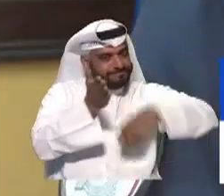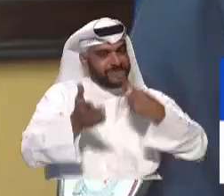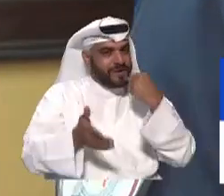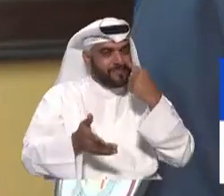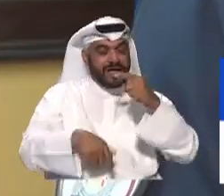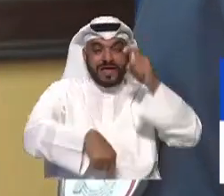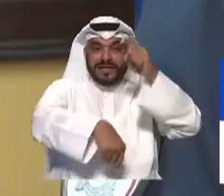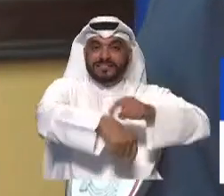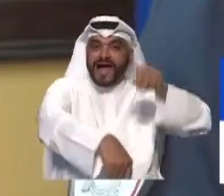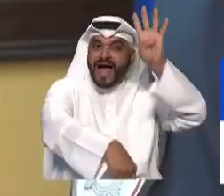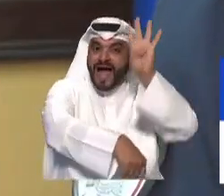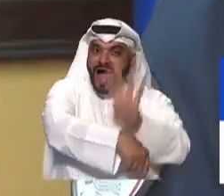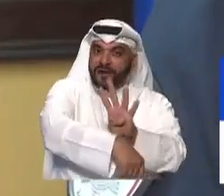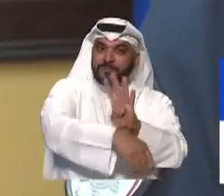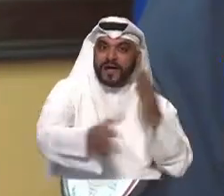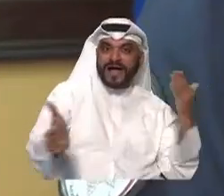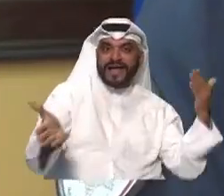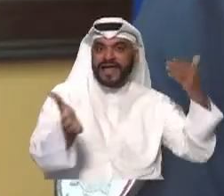من الساعة 4